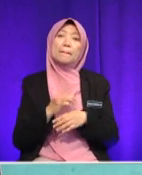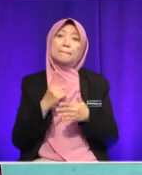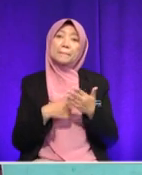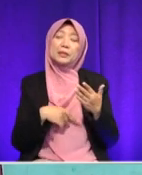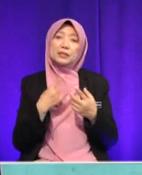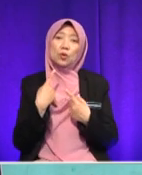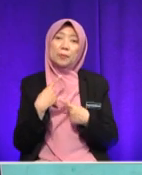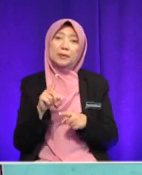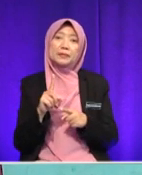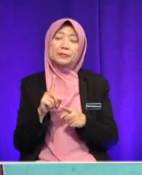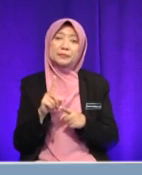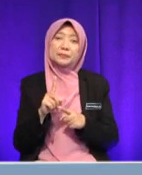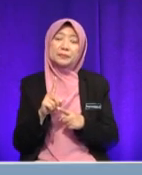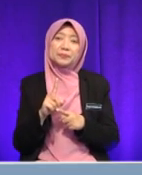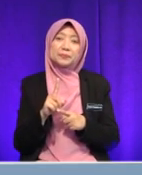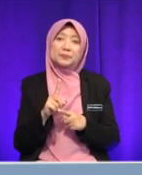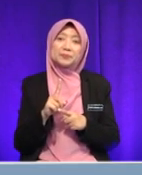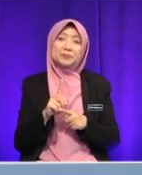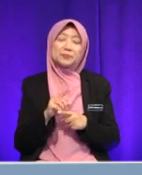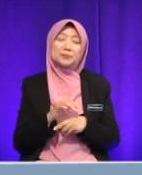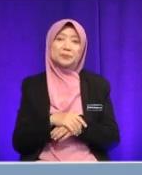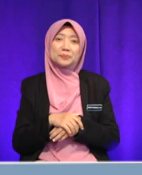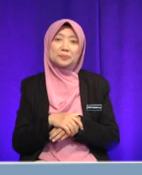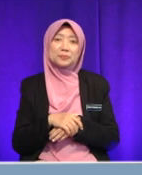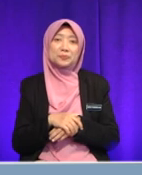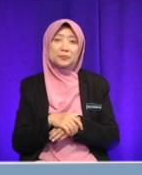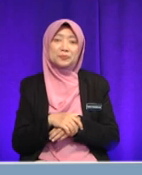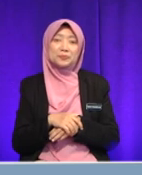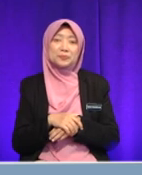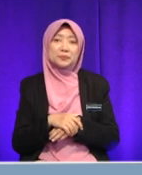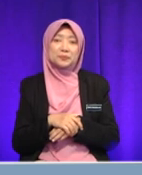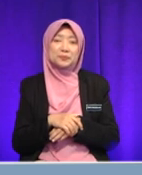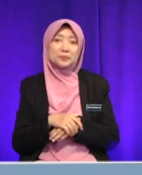soalan B? Oh, Ain juga nak jawab. Silakan, okay. Silakan Ain.